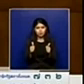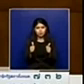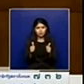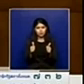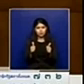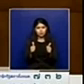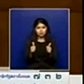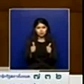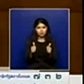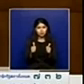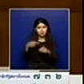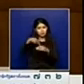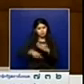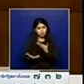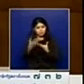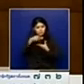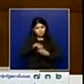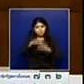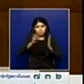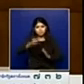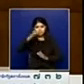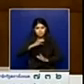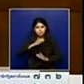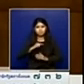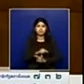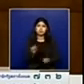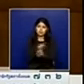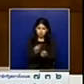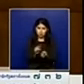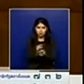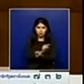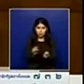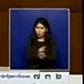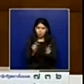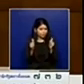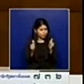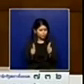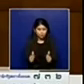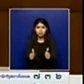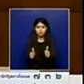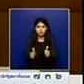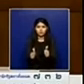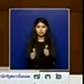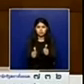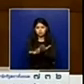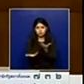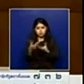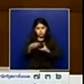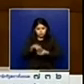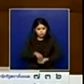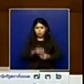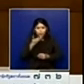างลากลึกเข้าไปในหัวใจของคนไทยทุกคนนะครับสังคมมีรากเหง้าที่ดีจะยังรากลึกและมีความเจริญก้าวหน้าอย่างยั่